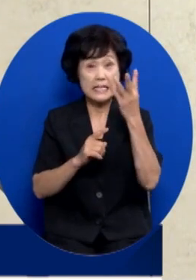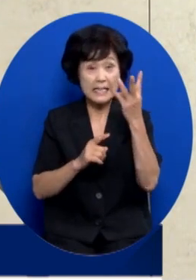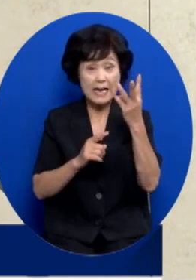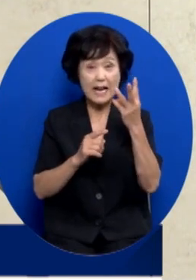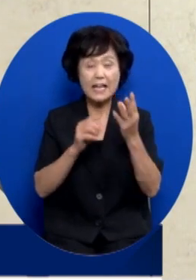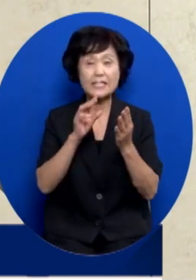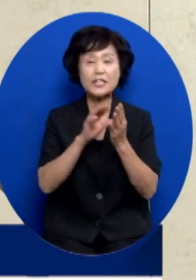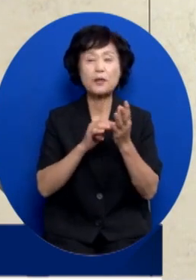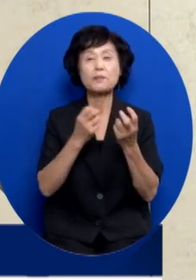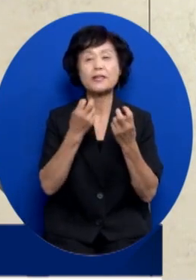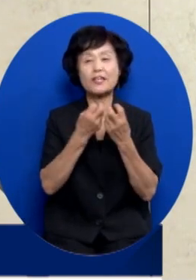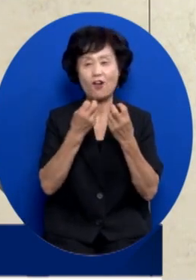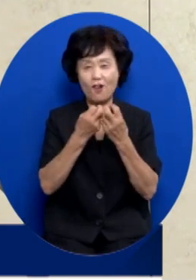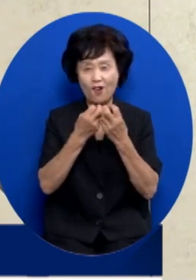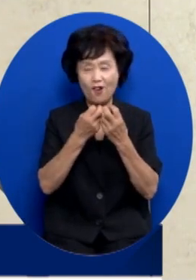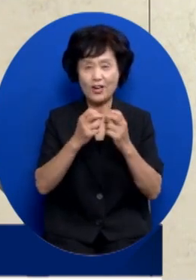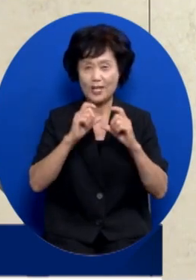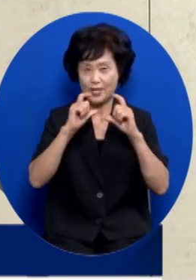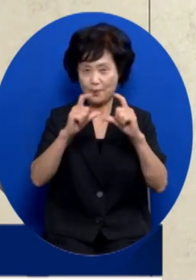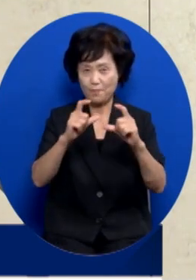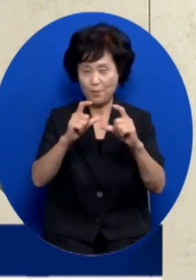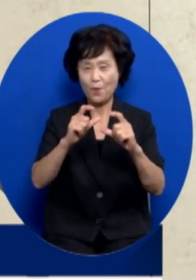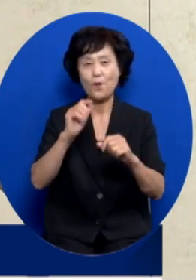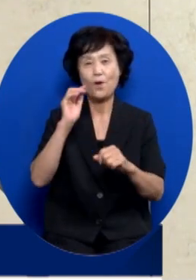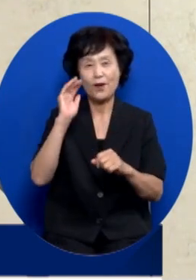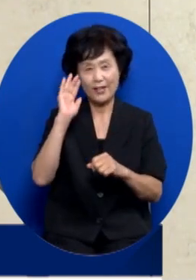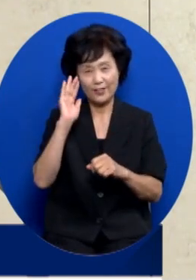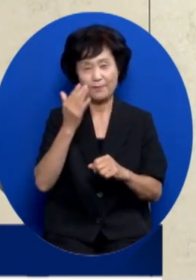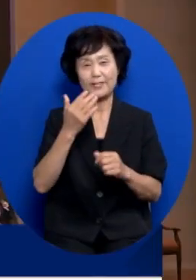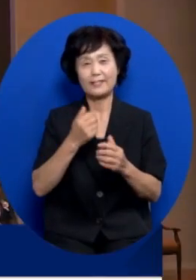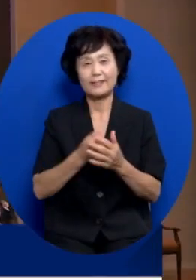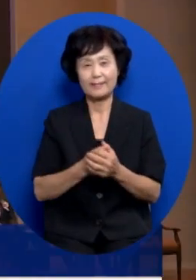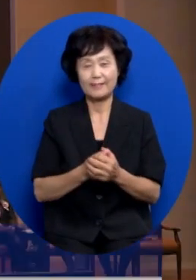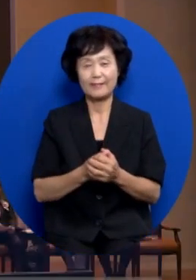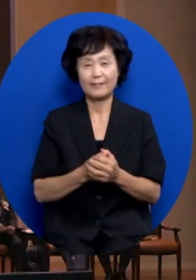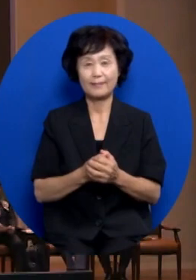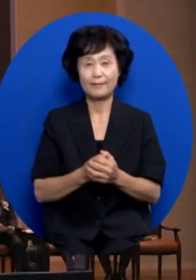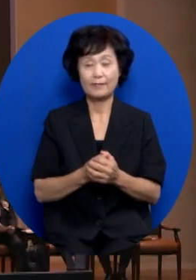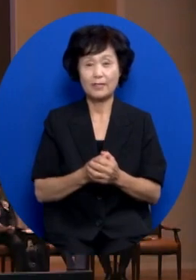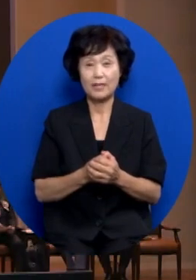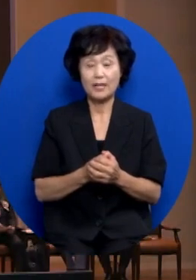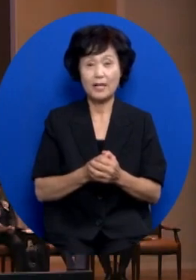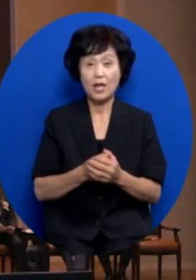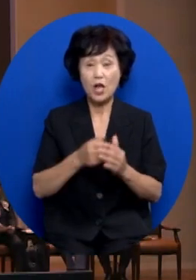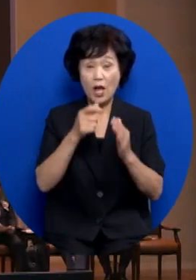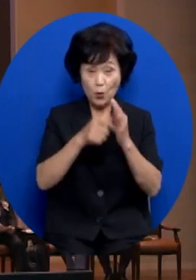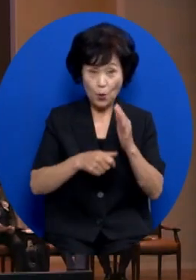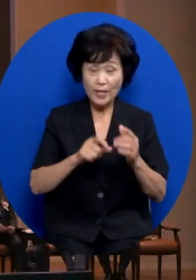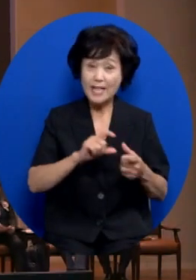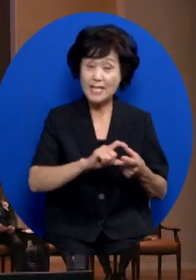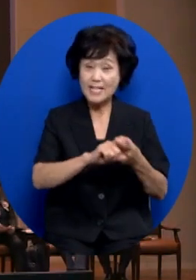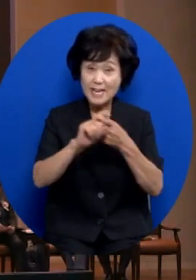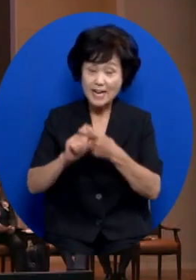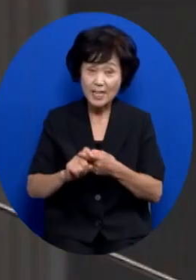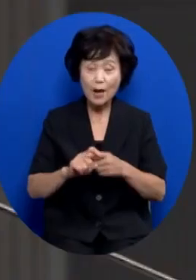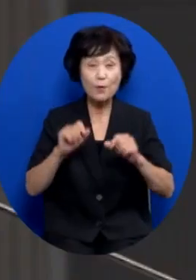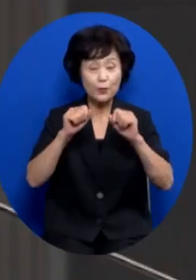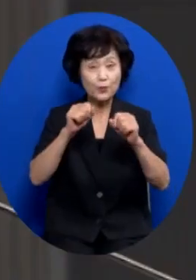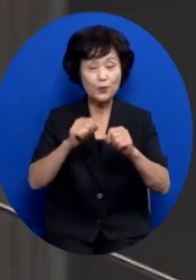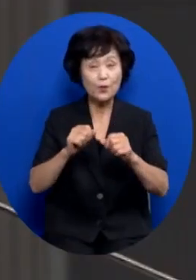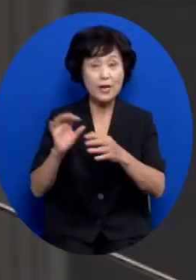것에 대한 세 가지 비전을 선포하게 됩니다. 장로교단 연합운동을 진행해온 예장